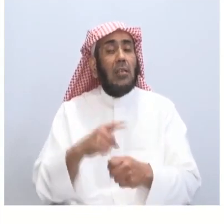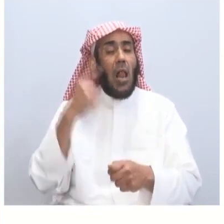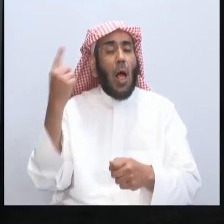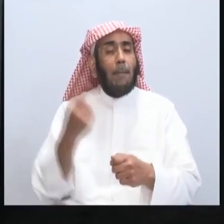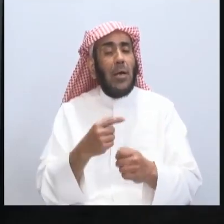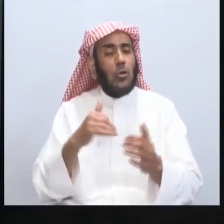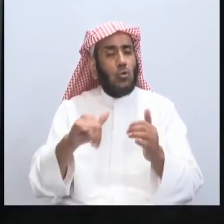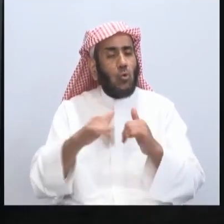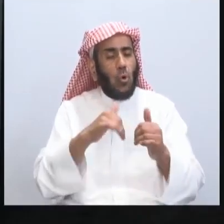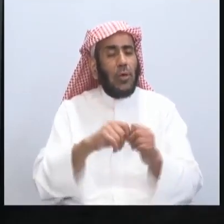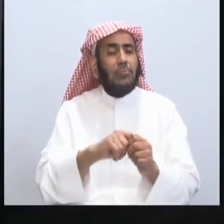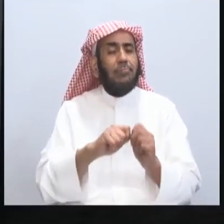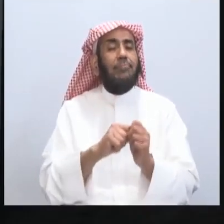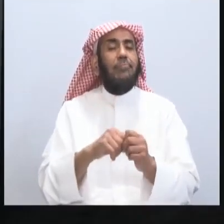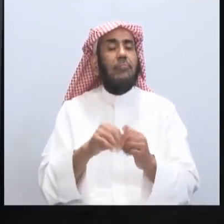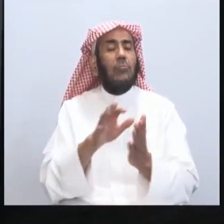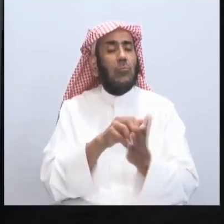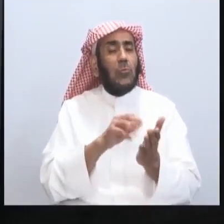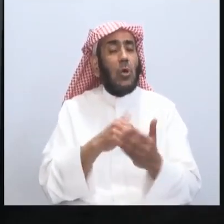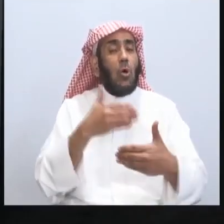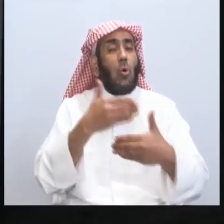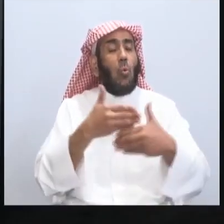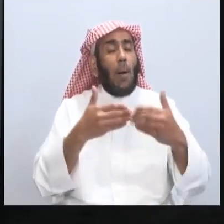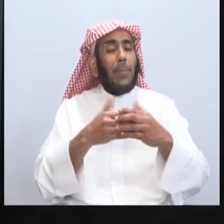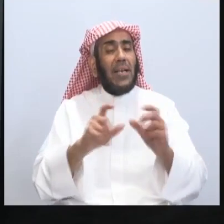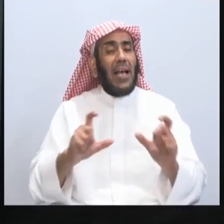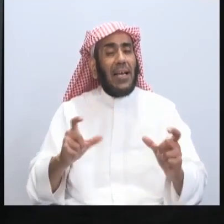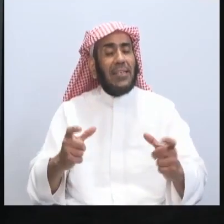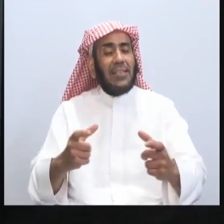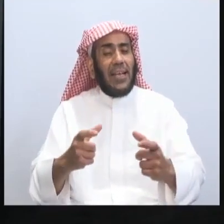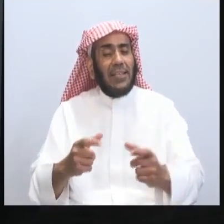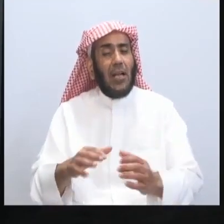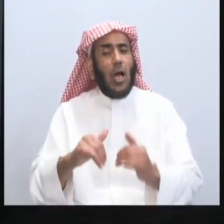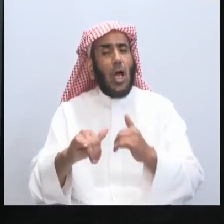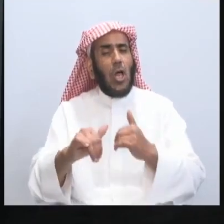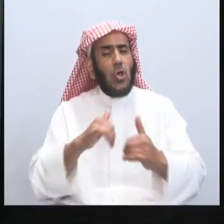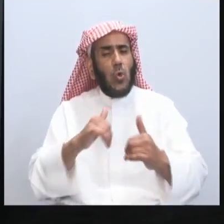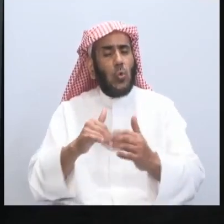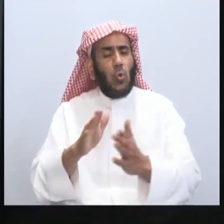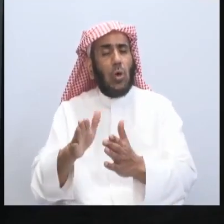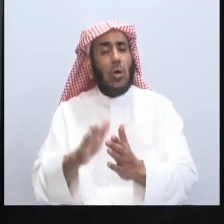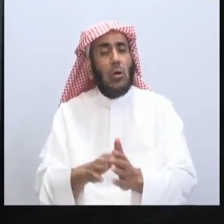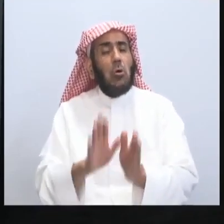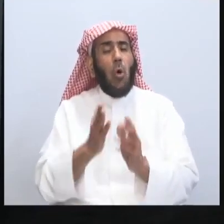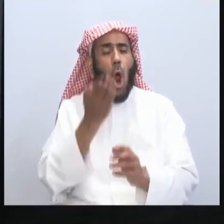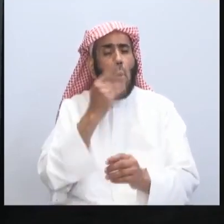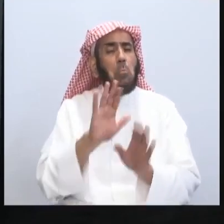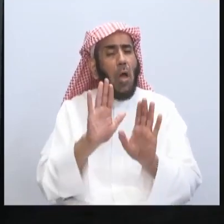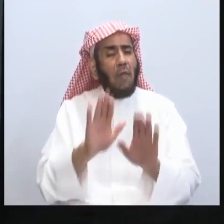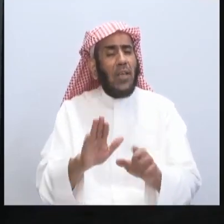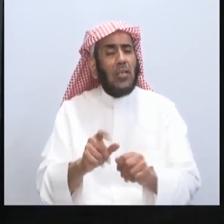اصلاح الطرق وبناء الاستراحات على هذه الطرق وتوفير المياه في